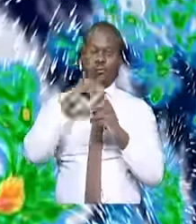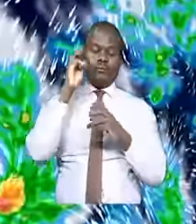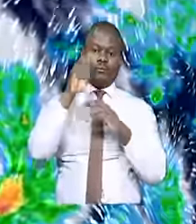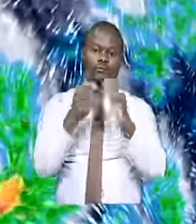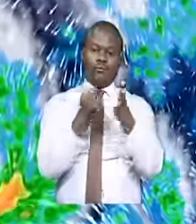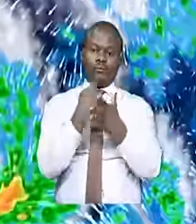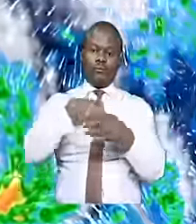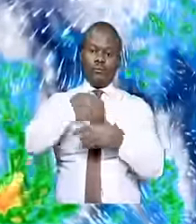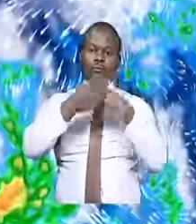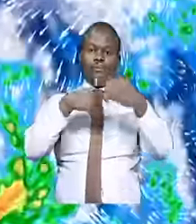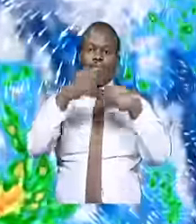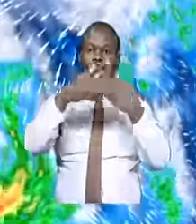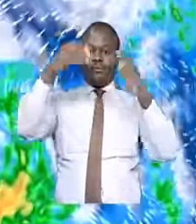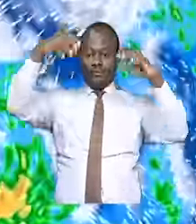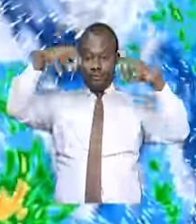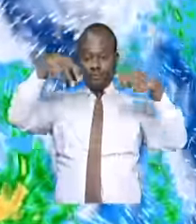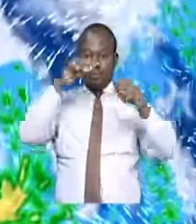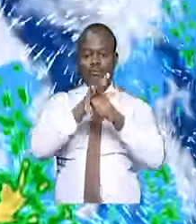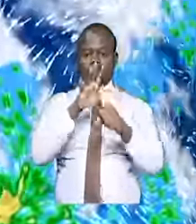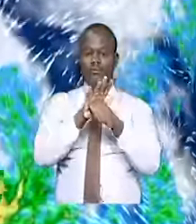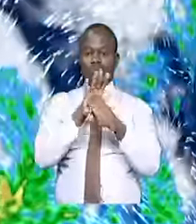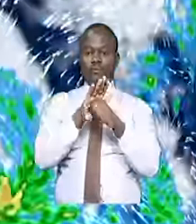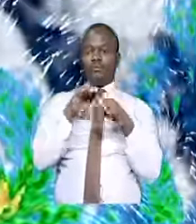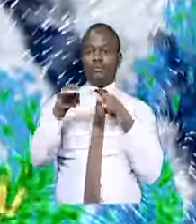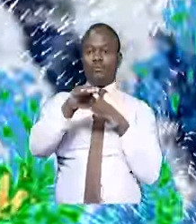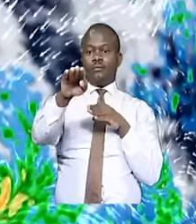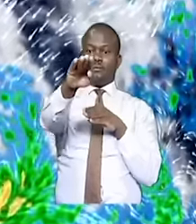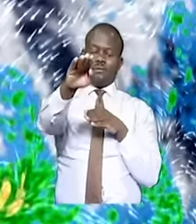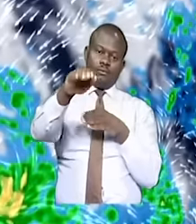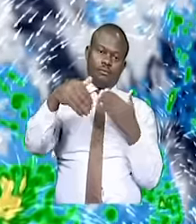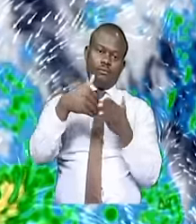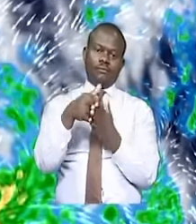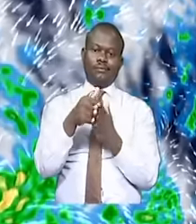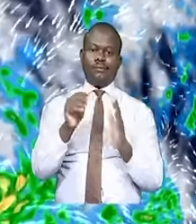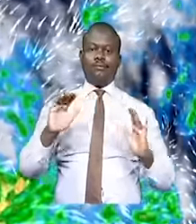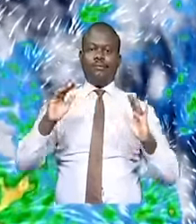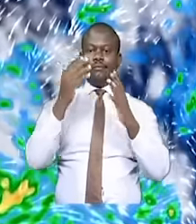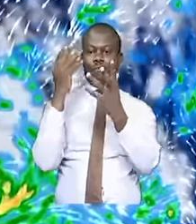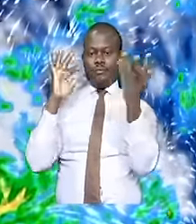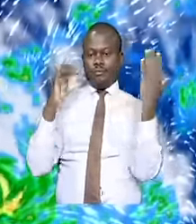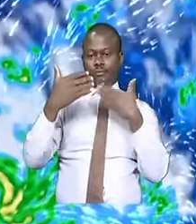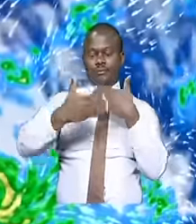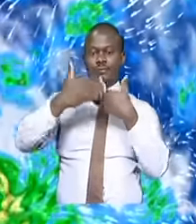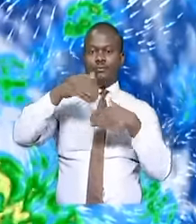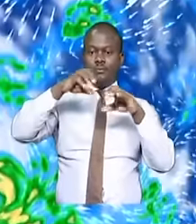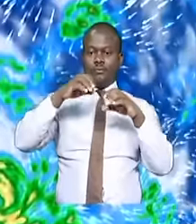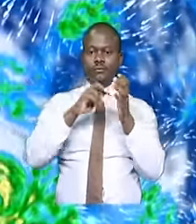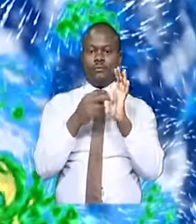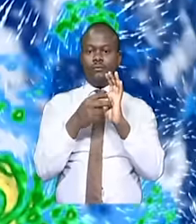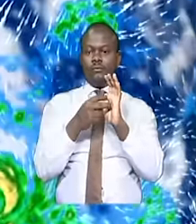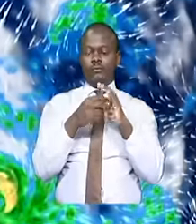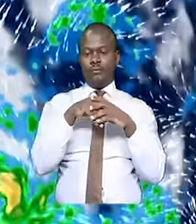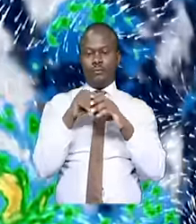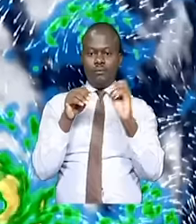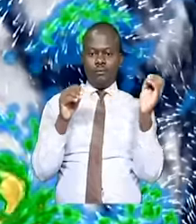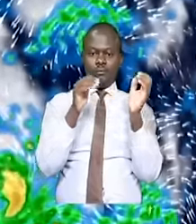bikazatuma tukomeza kugira imvura cyane cyane mu bice by'imisozi miremire ibice by'amashyamba ibice byegereye Kongo no kuvuga intara